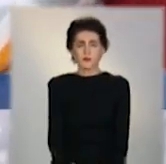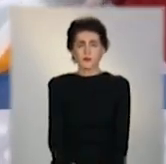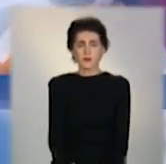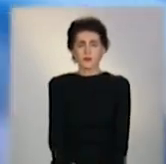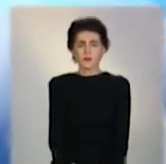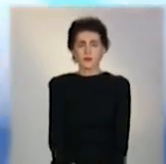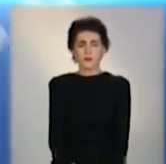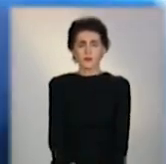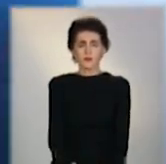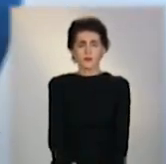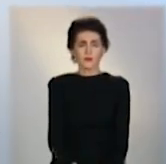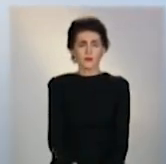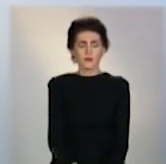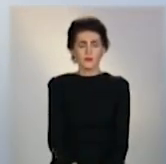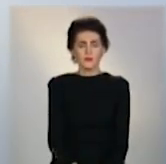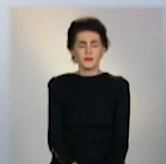Музика